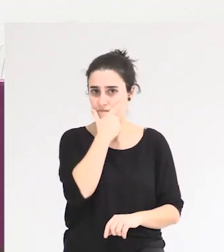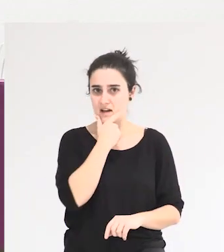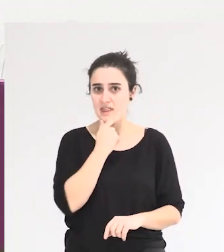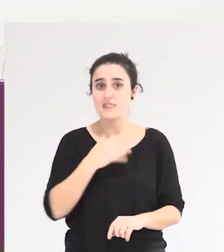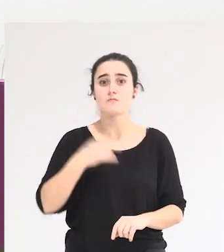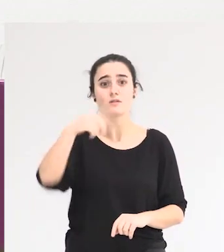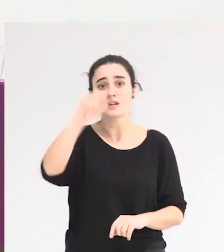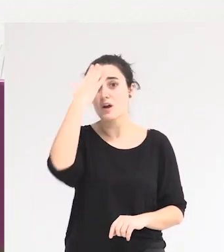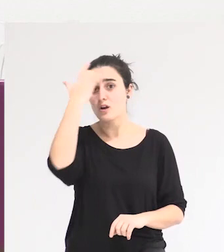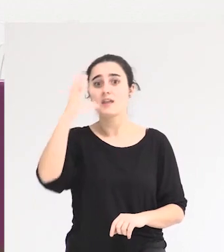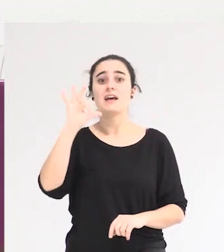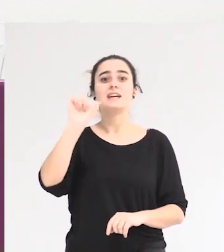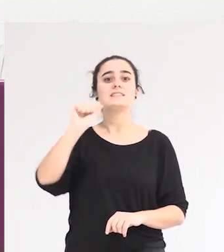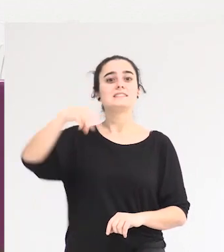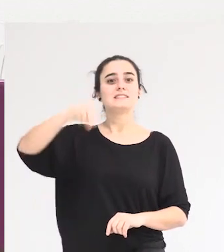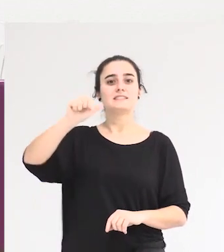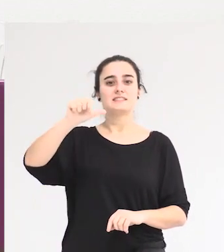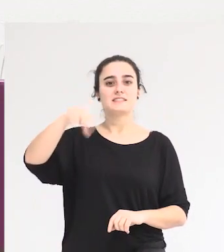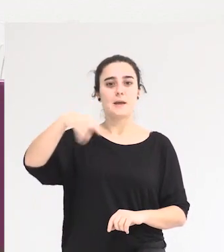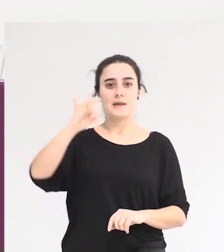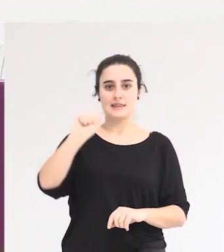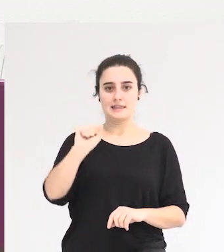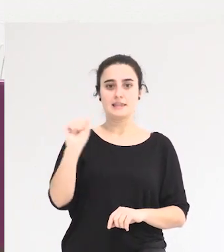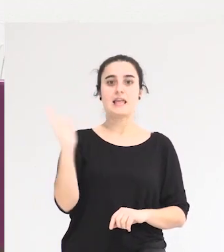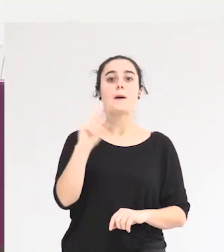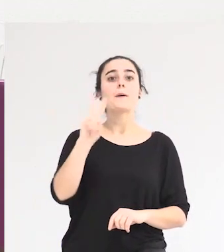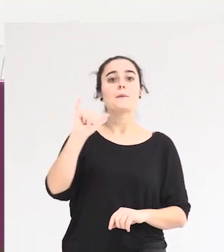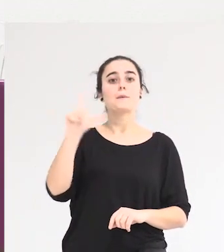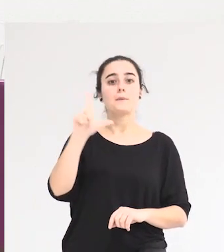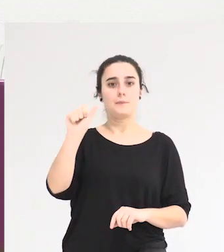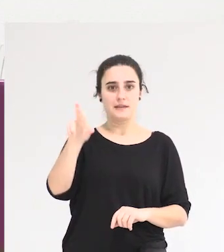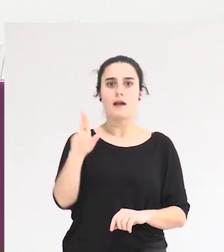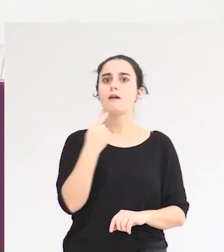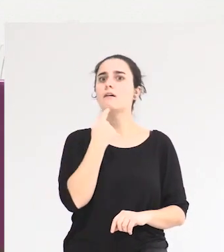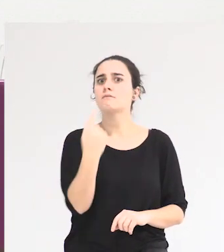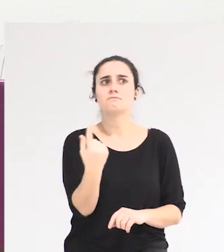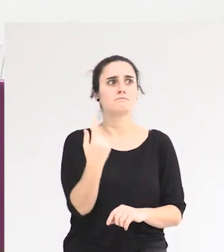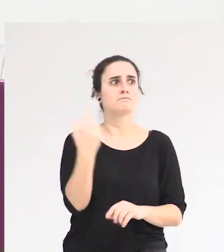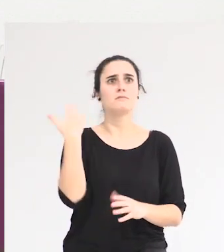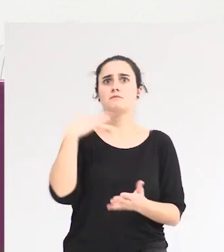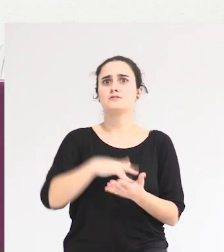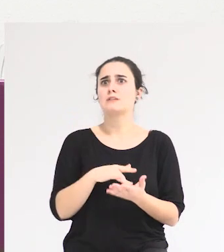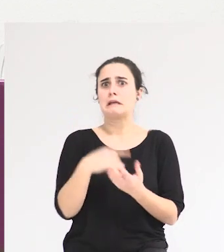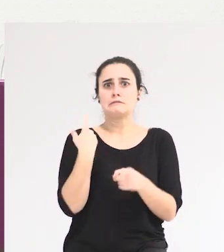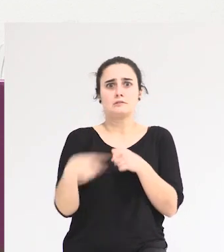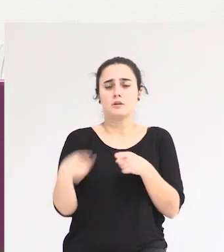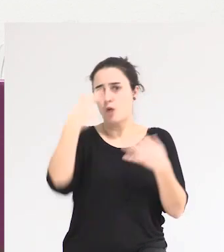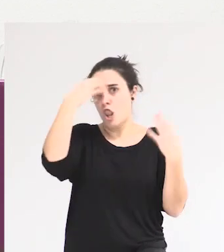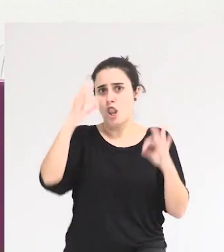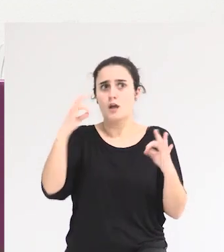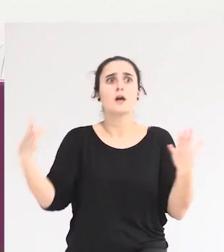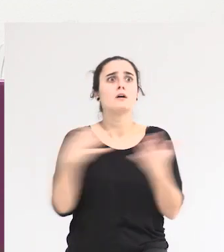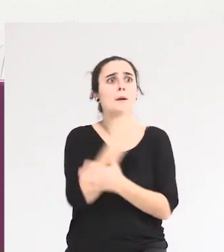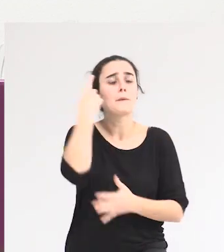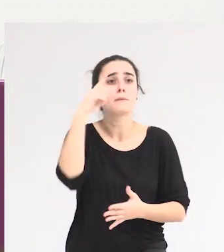gogoratzen dizuet, Samantha Villar delako horrek, telebistako aurkezle horrek, esan zuen gauza logiko mundu guztiak dakiena, eta da,